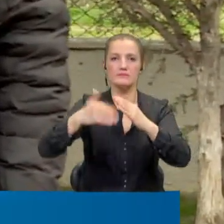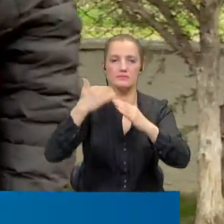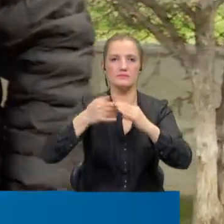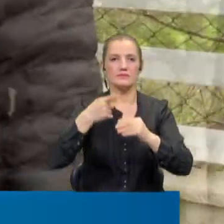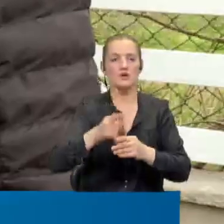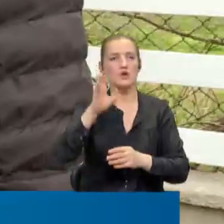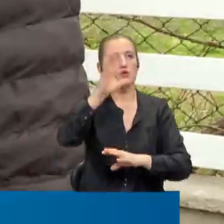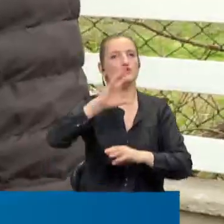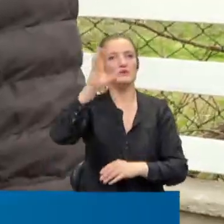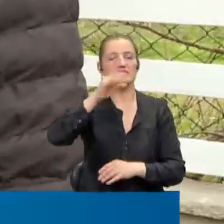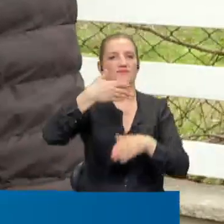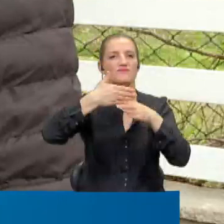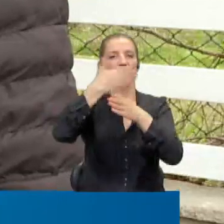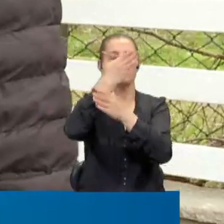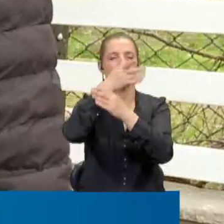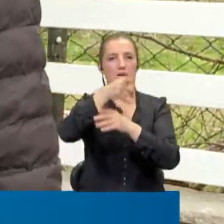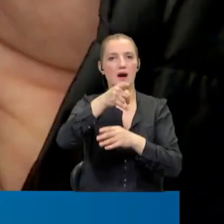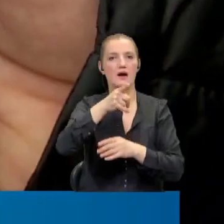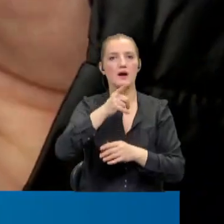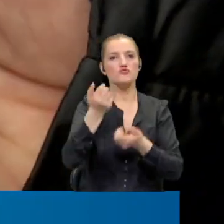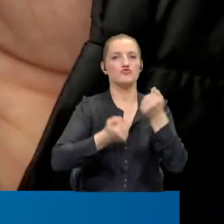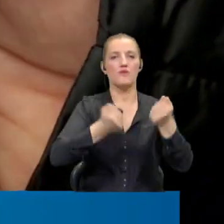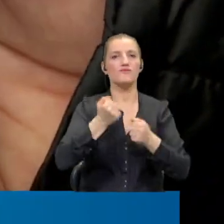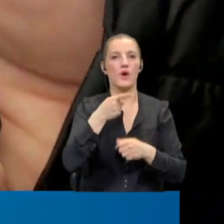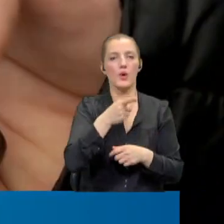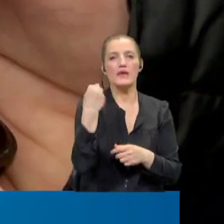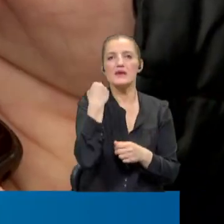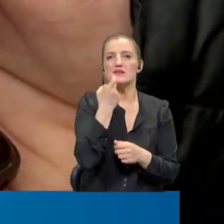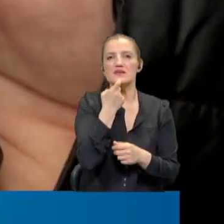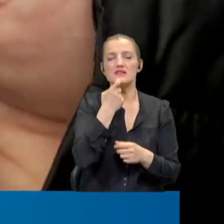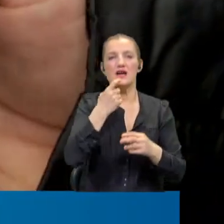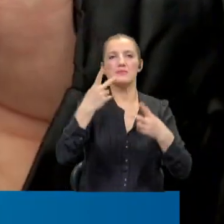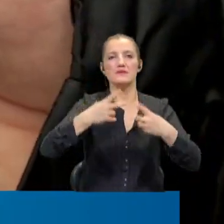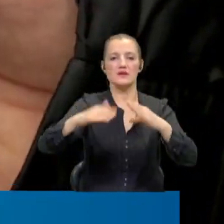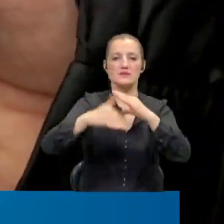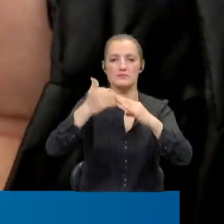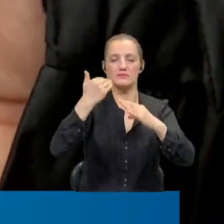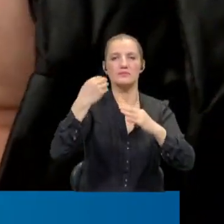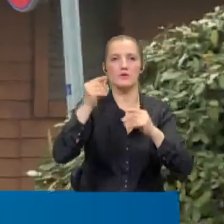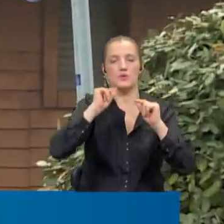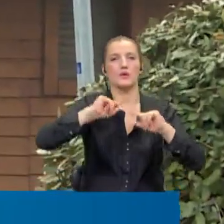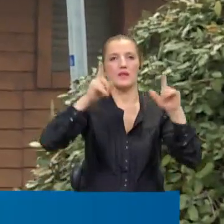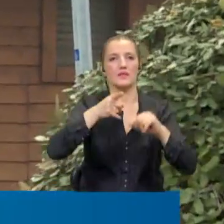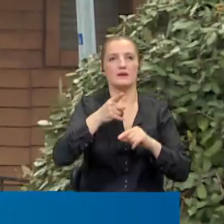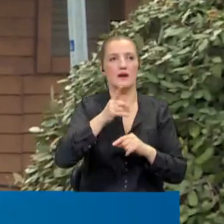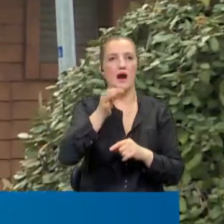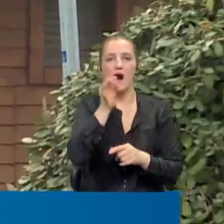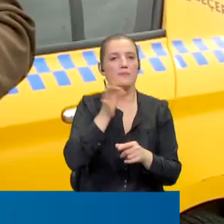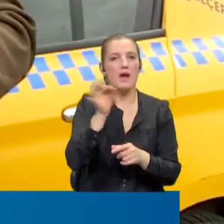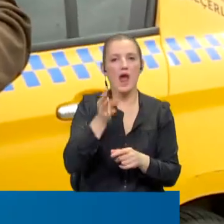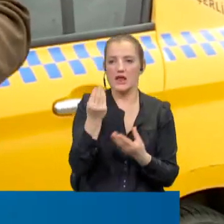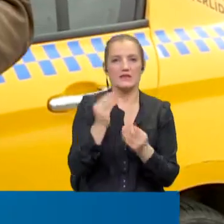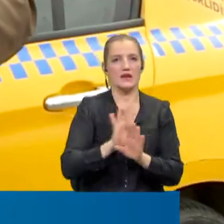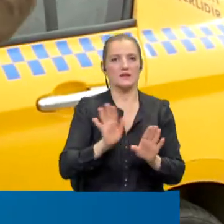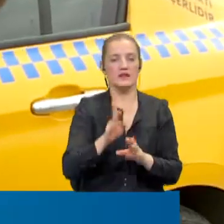mesajlar Turizm firmasında şoför Muharrem Yaşar yeni yıla telefonuna gelen mesaj sesleriyle uyandı haberler iyi